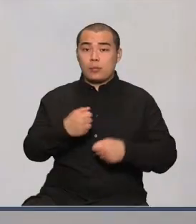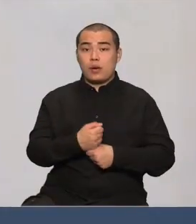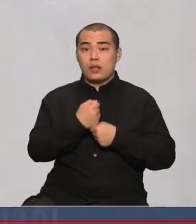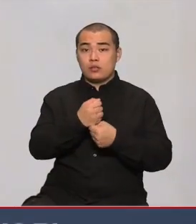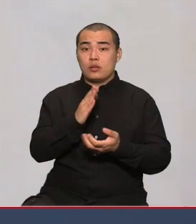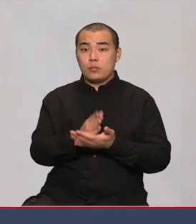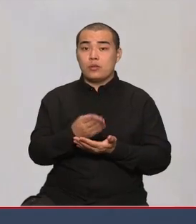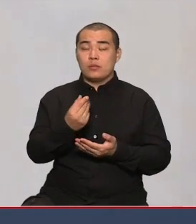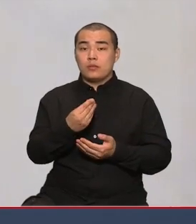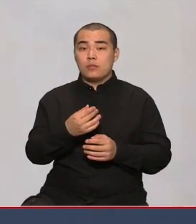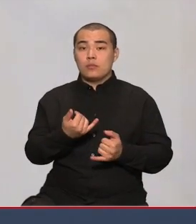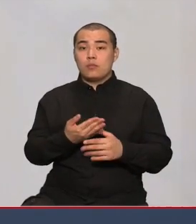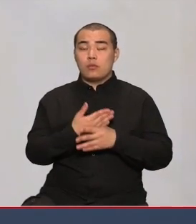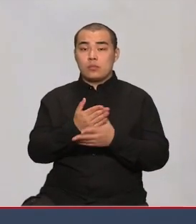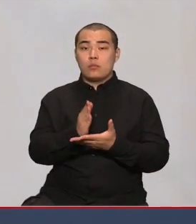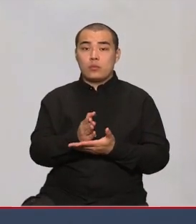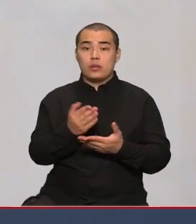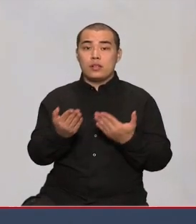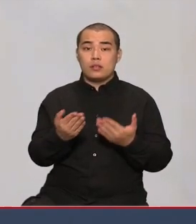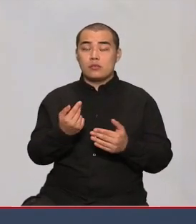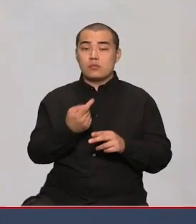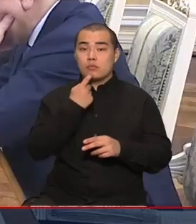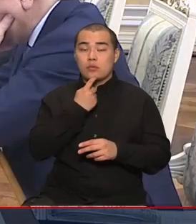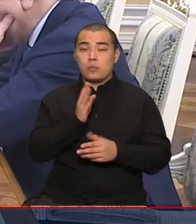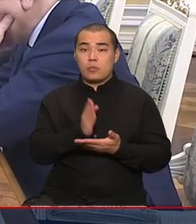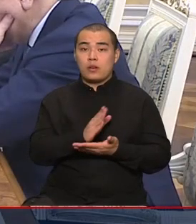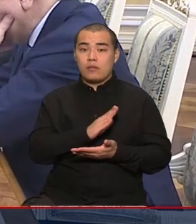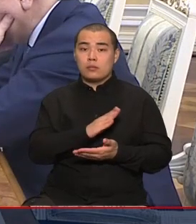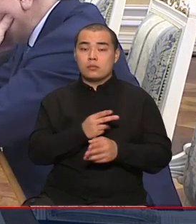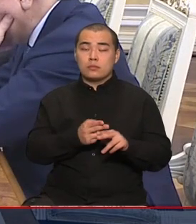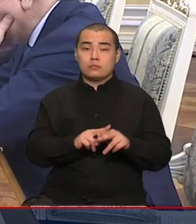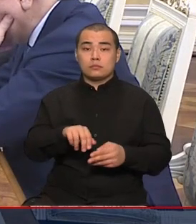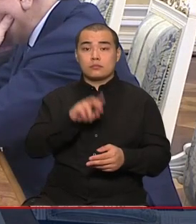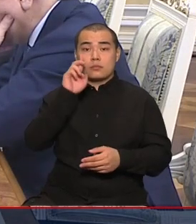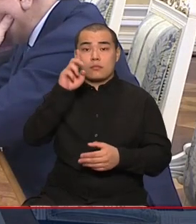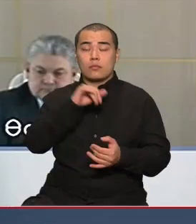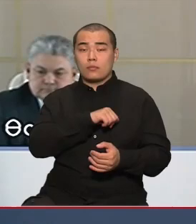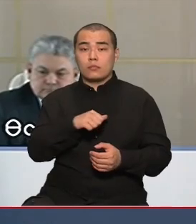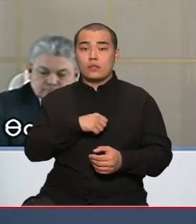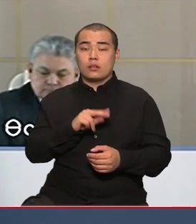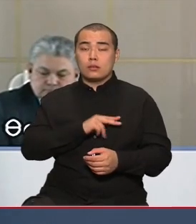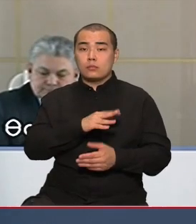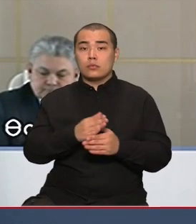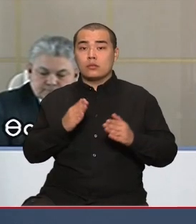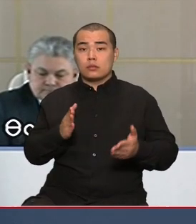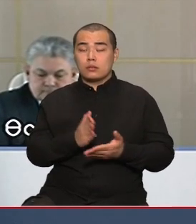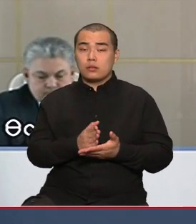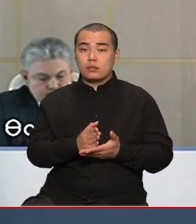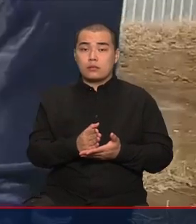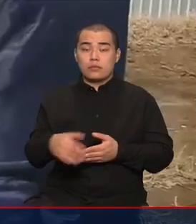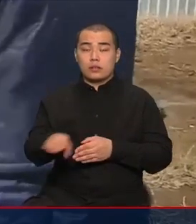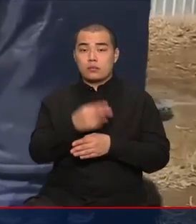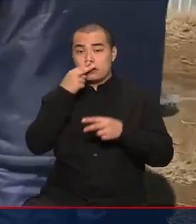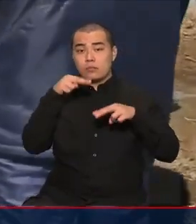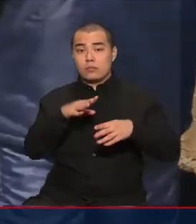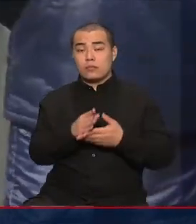Бірақ қаржылық және саяси шығындар орасан зор. Оны да ескеру керек. Сондықтан үкіметке жүктелер жұмыс көп. Қысқасы талап қатаң болады.